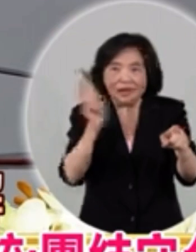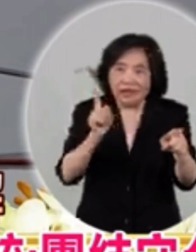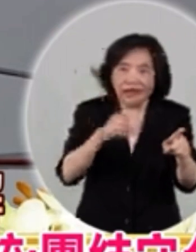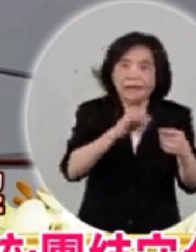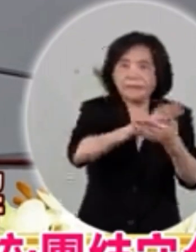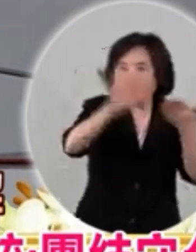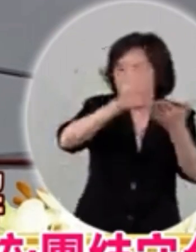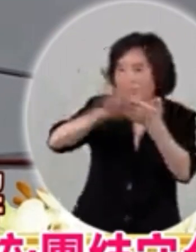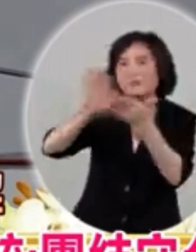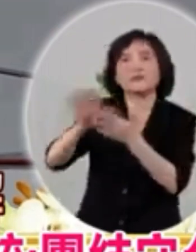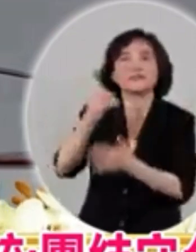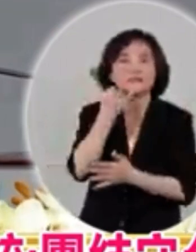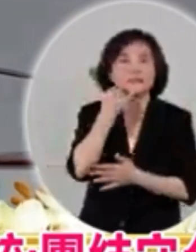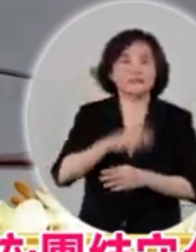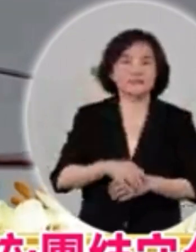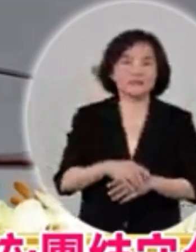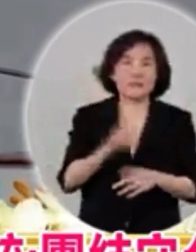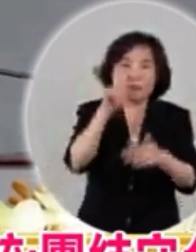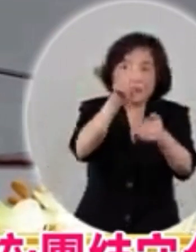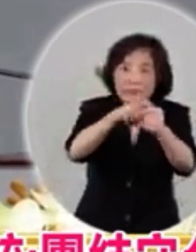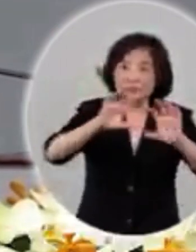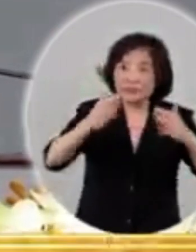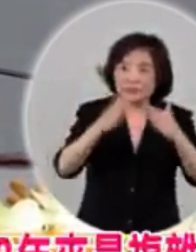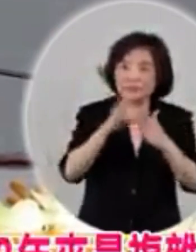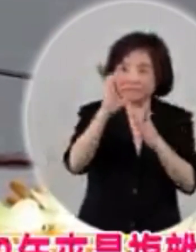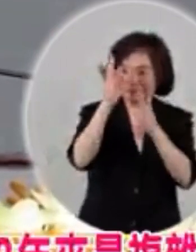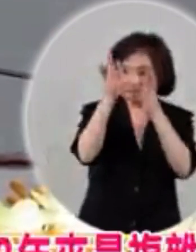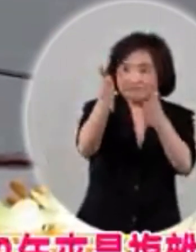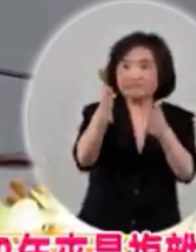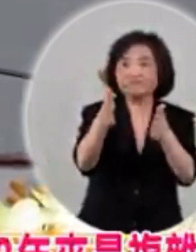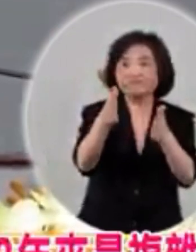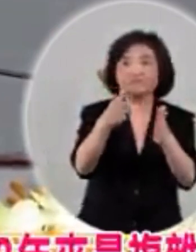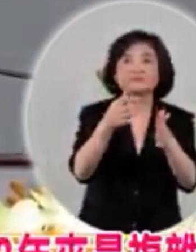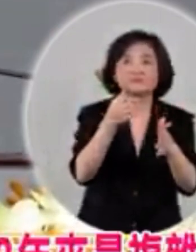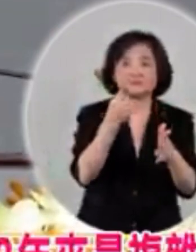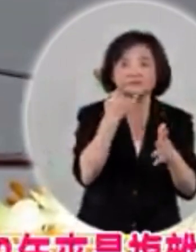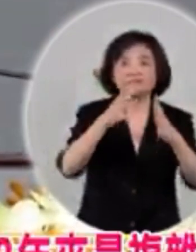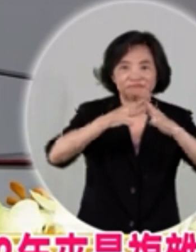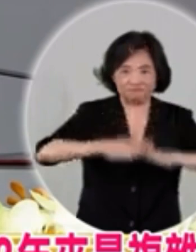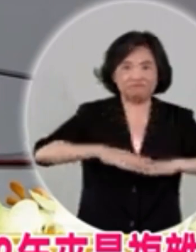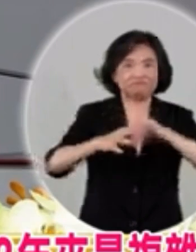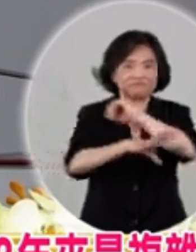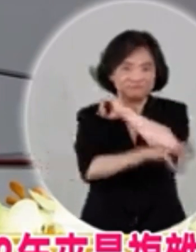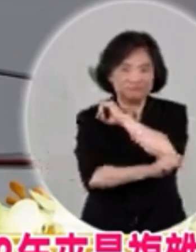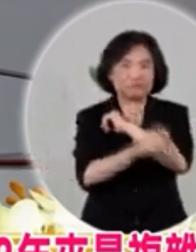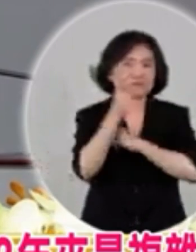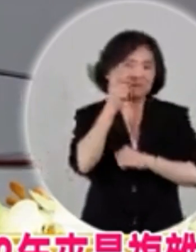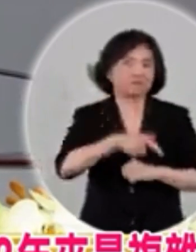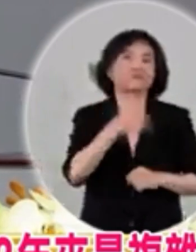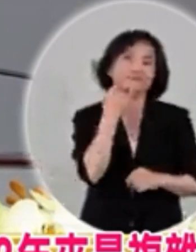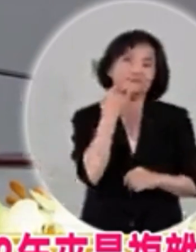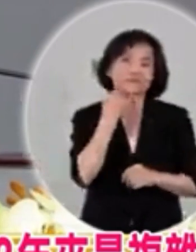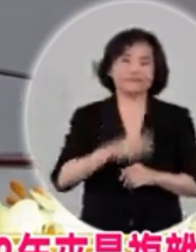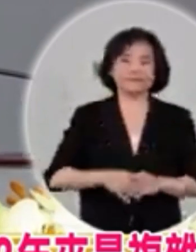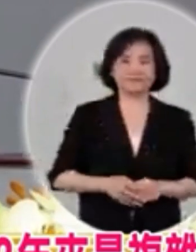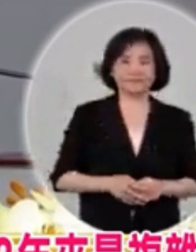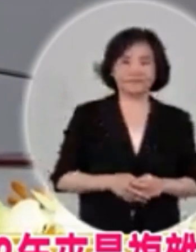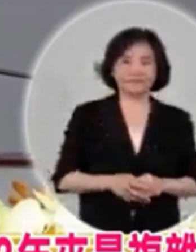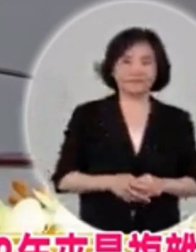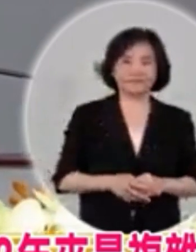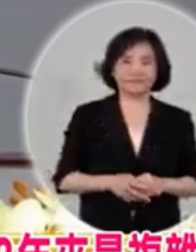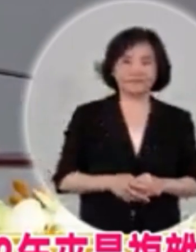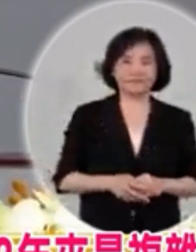解，为国家发展的大方向奠定最坚实的基础。